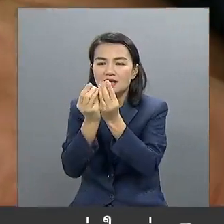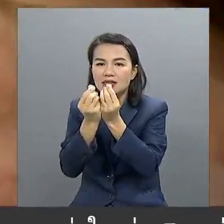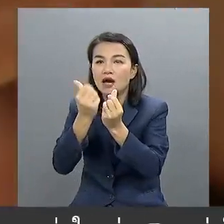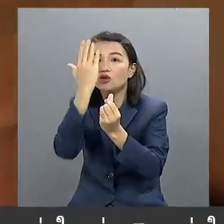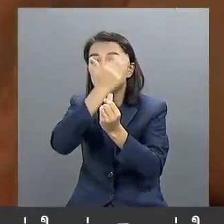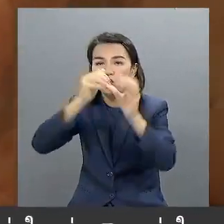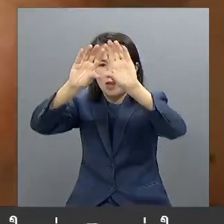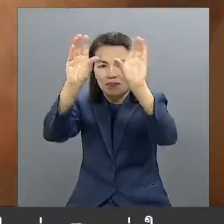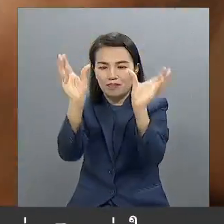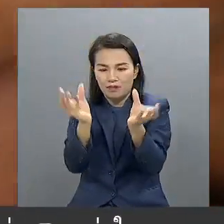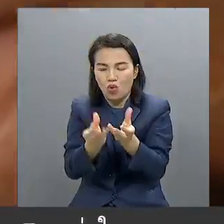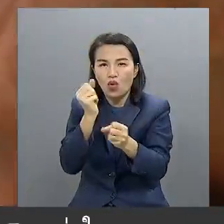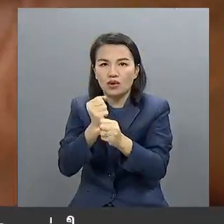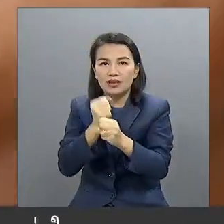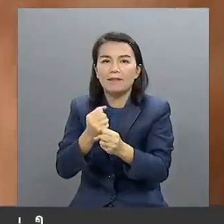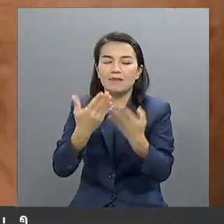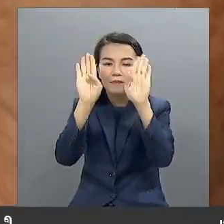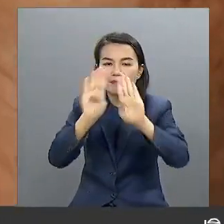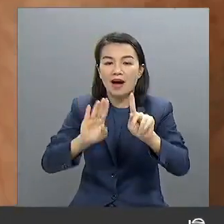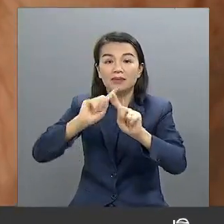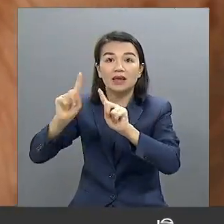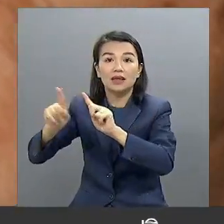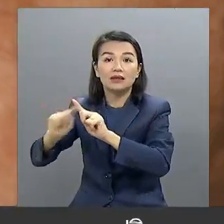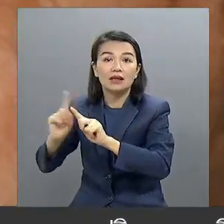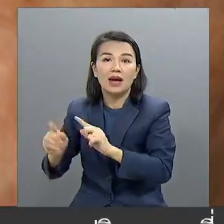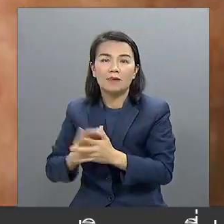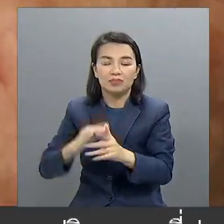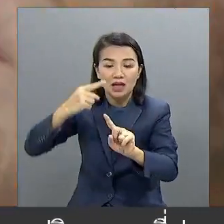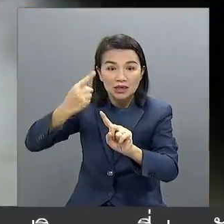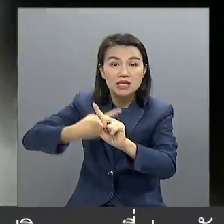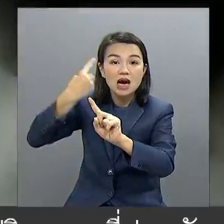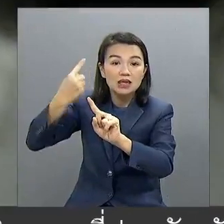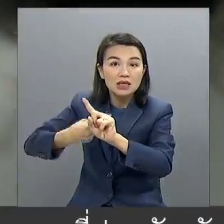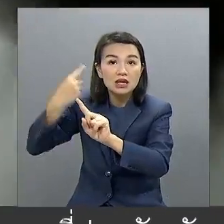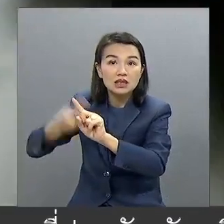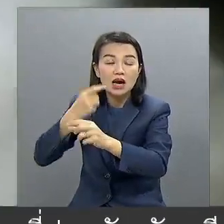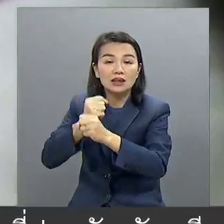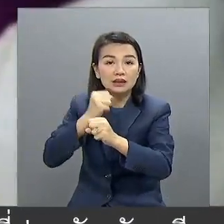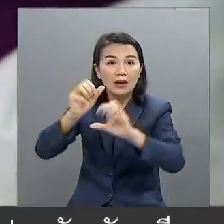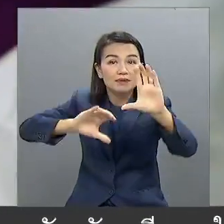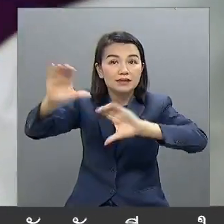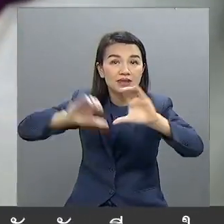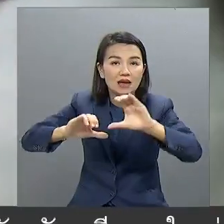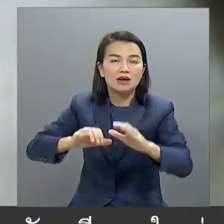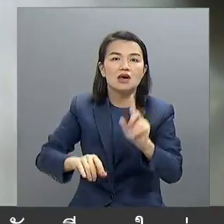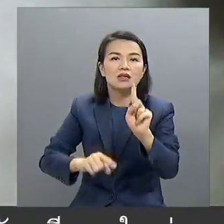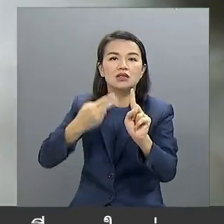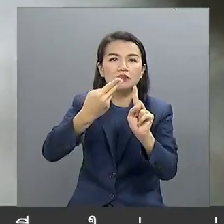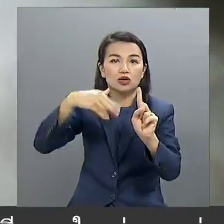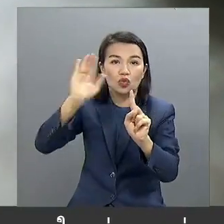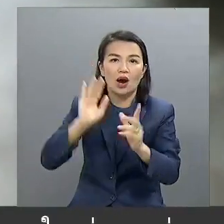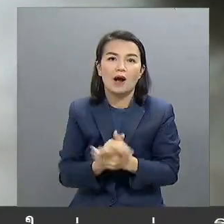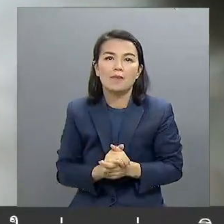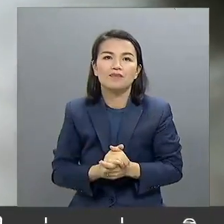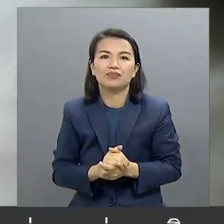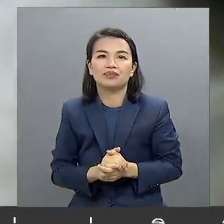ความสวยงามและความหลกหลายโดยใแตลเดือนจะมีเงินจากการปากพ่งรีดประมาณ 1,000 บากันเลยทีเดียวเดี๋วเราลองไป